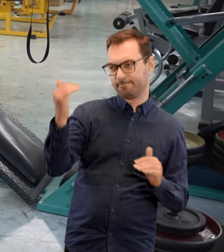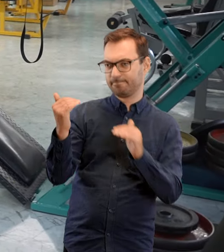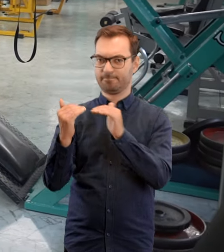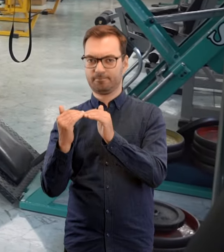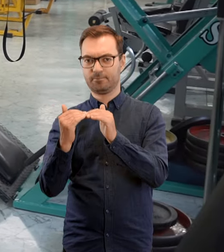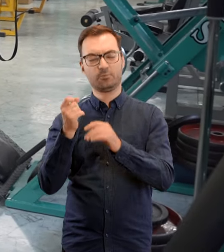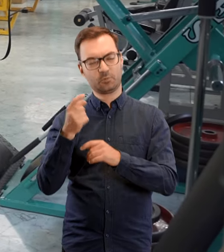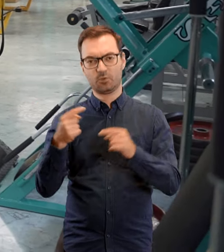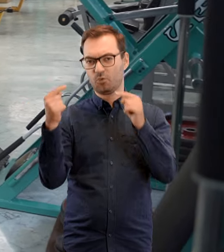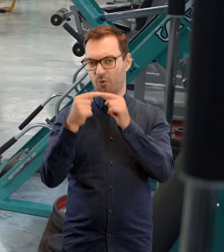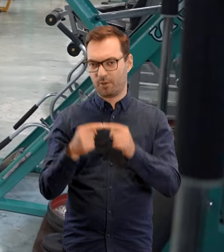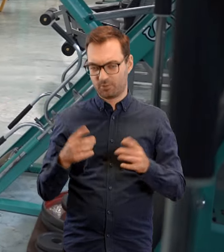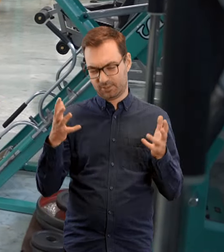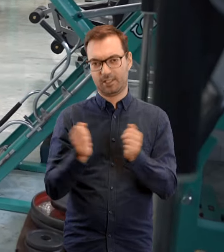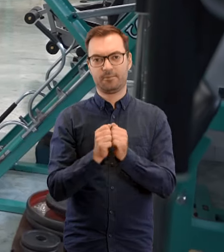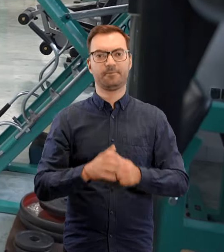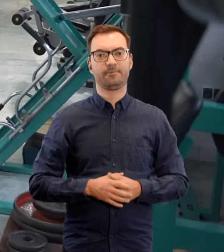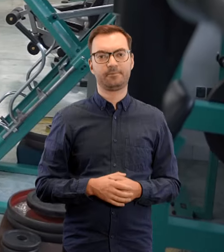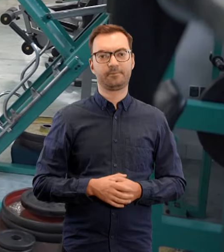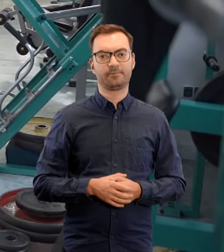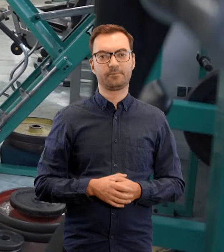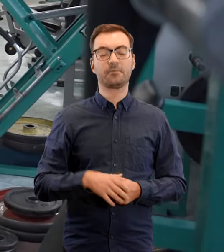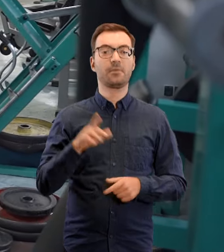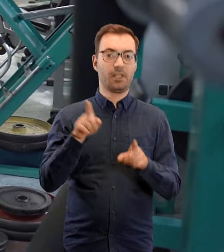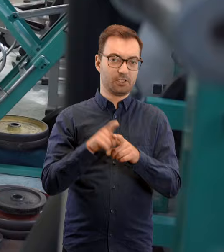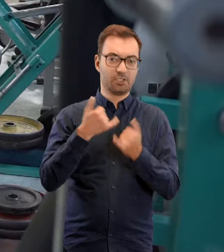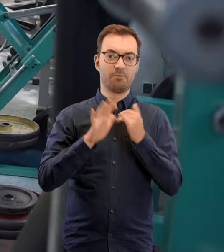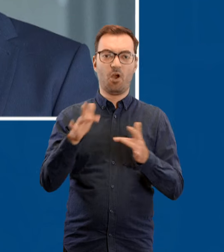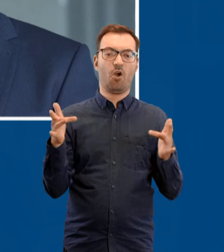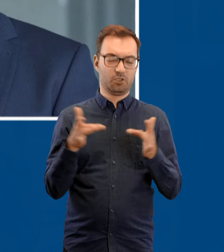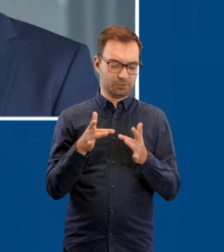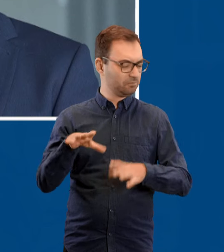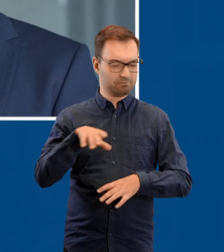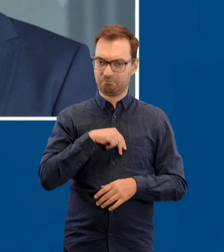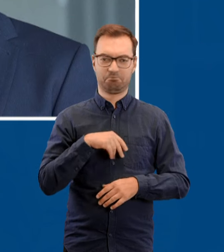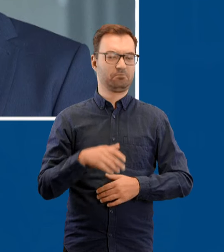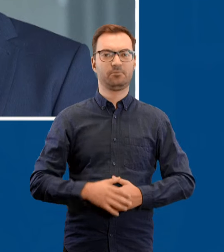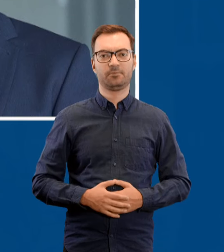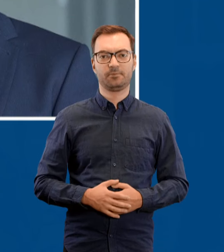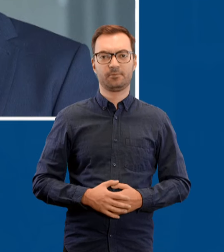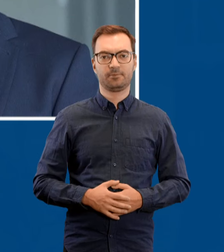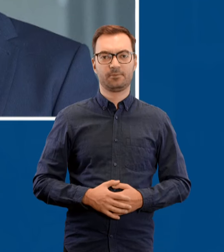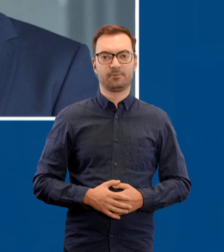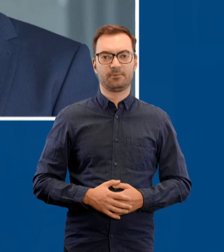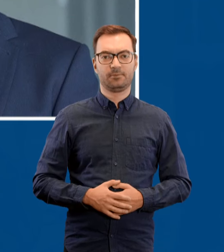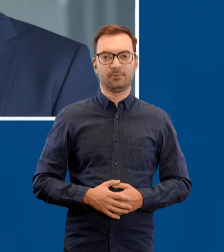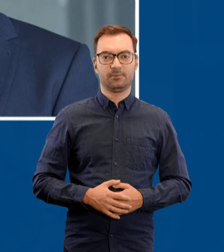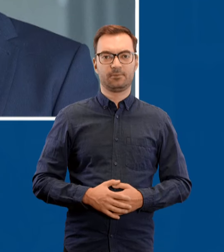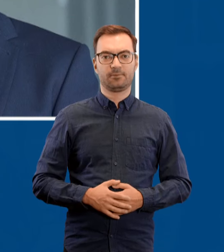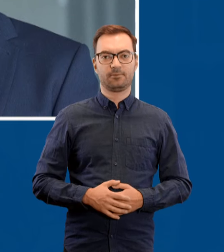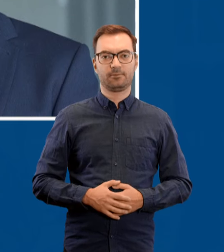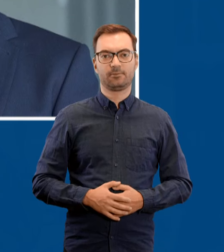uczestników, również tych osób, które posiadają orzeczenia. Mówi magister Marcin